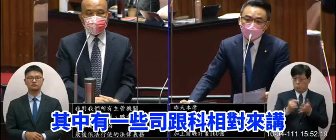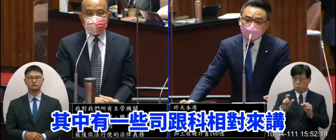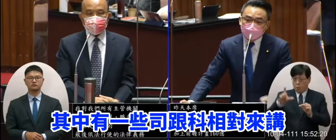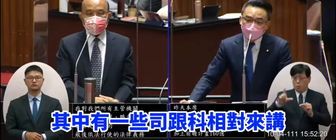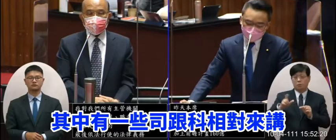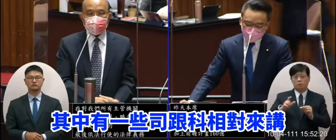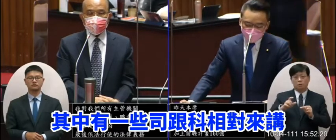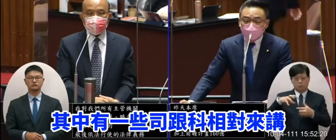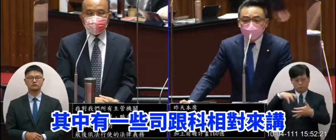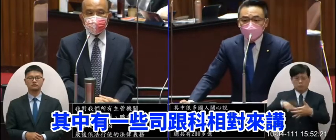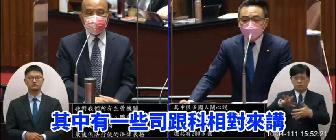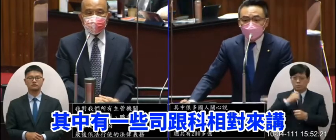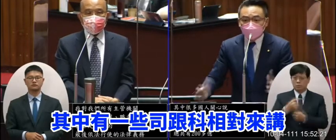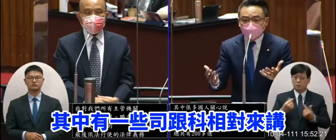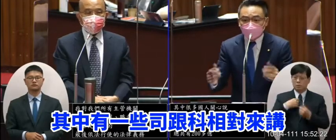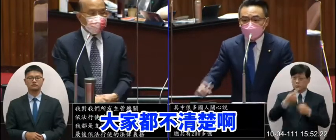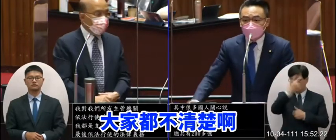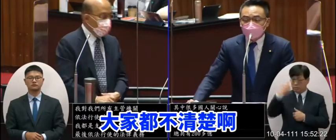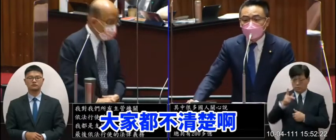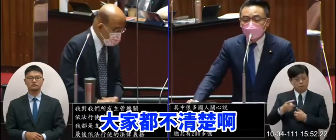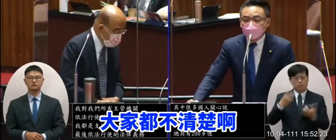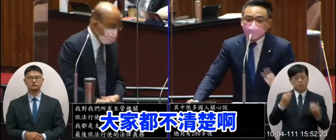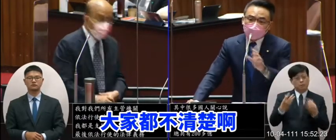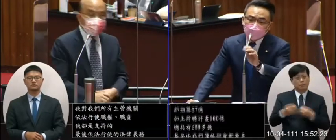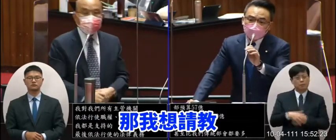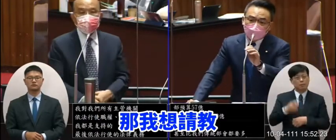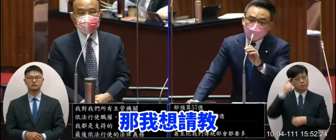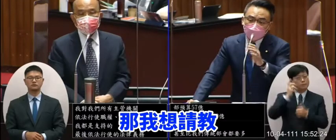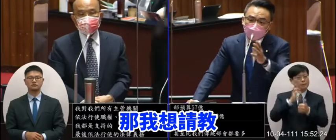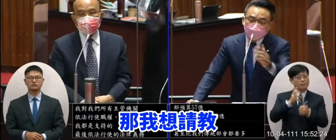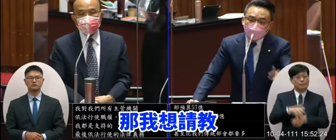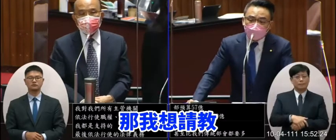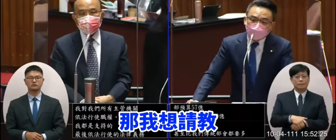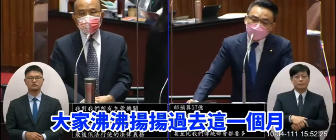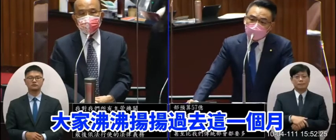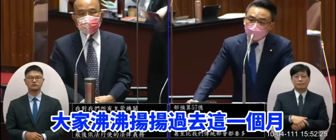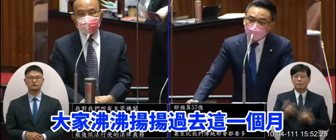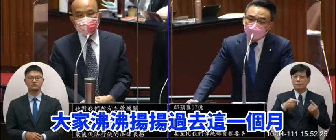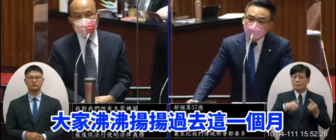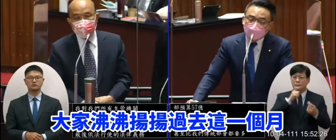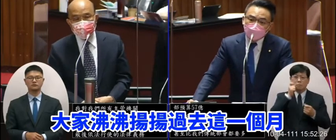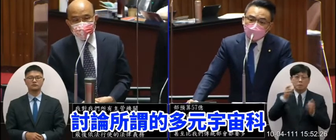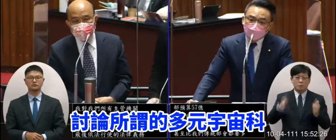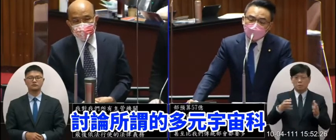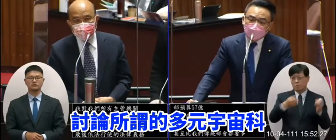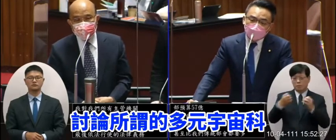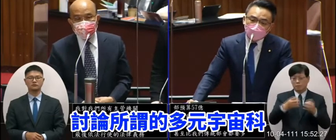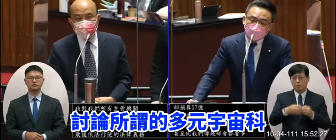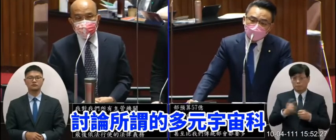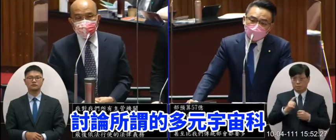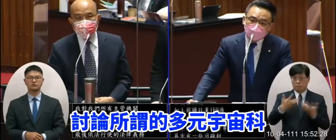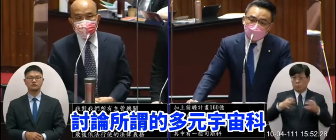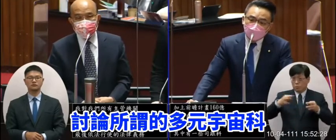其中有一些司跟科相对来讲大家都不清楚啊。那我想请教、啊、大家沸沸扬过去这一个月啊，就有讨论所